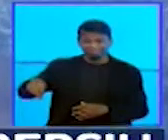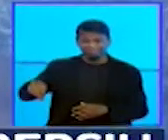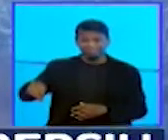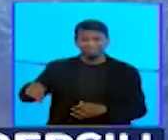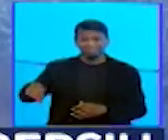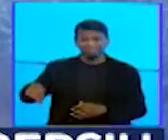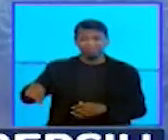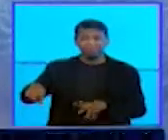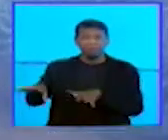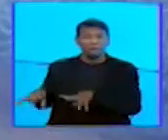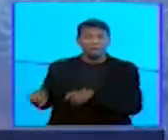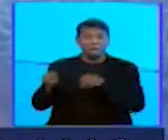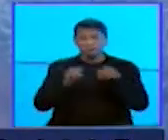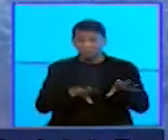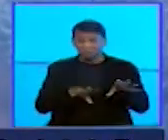badan.